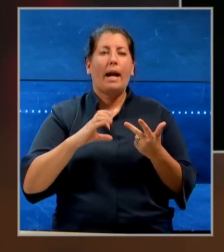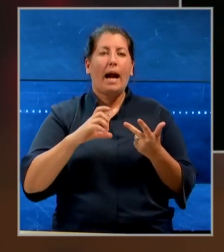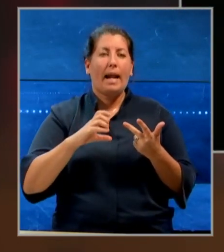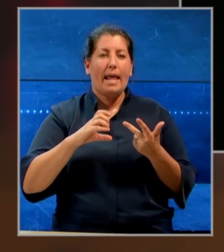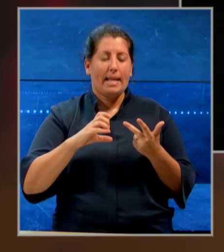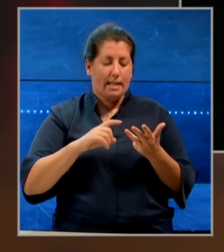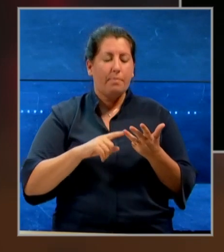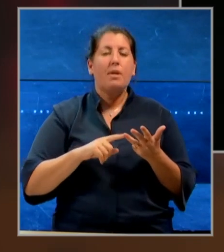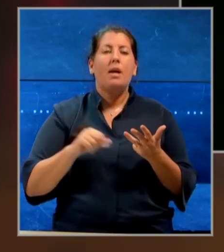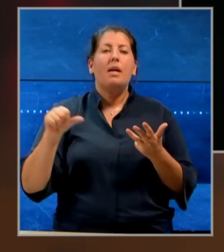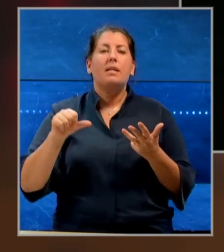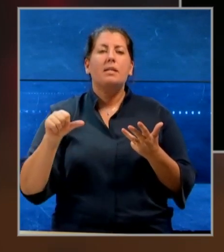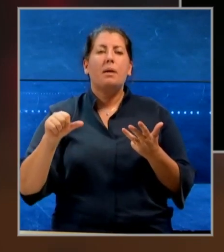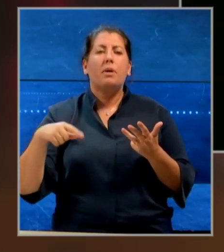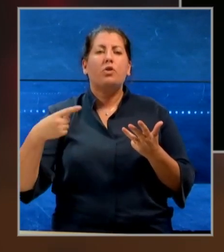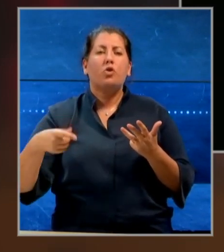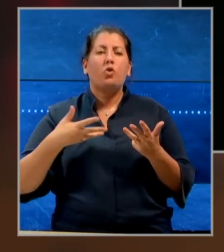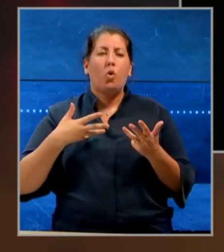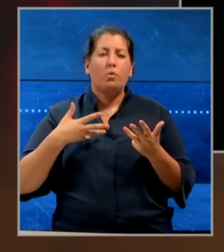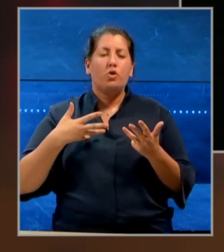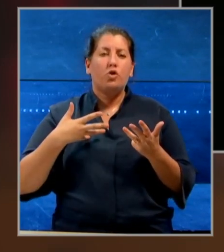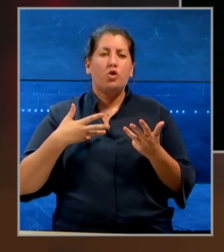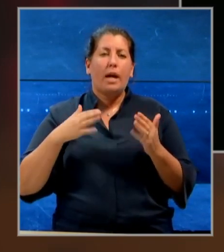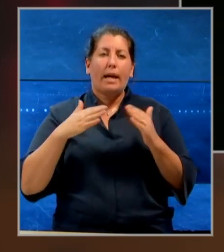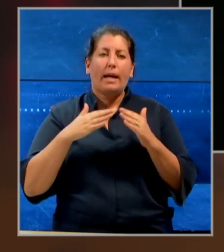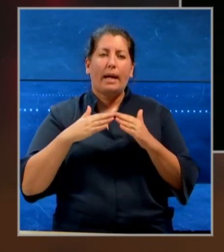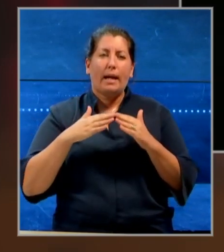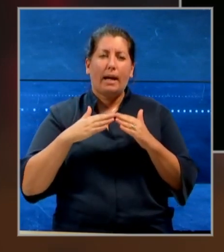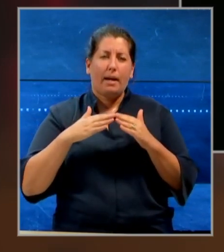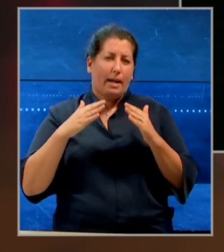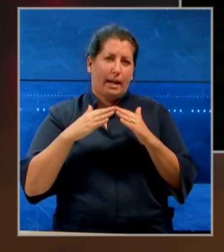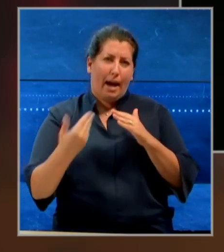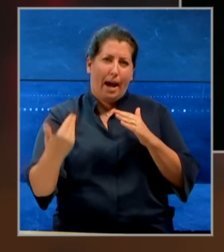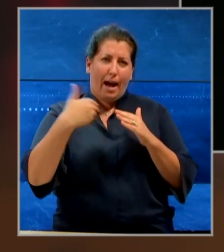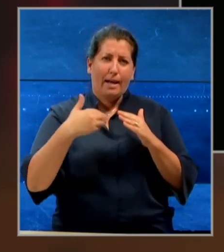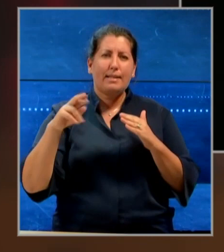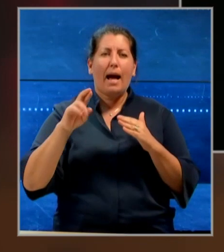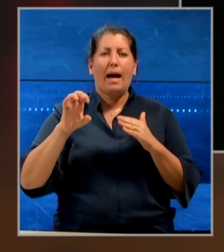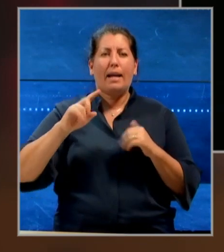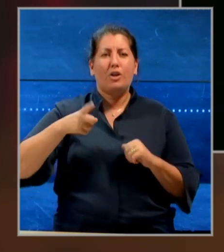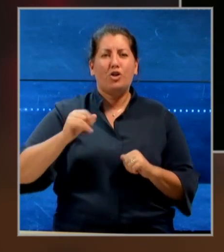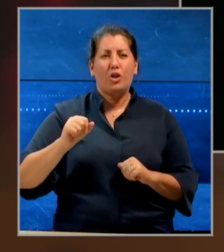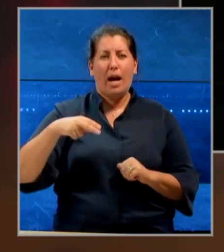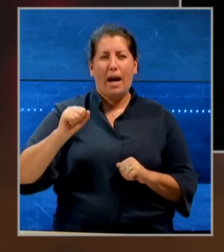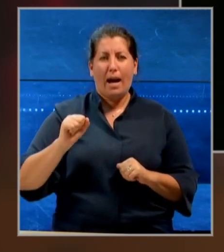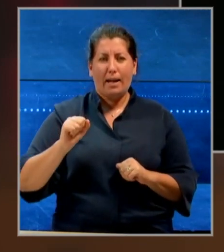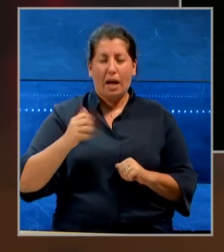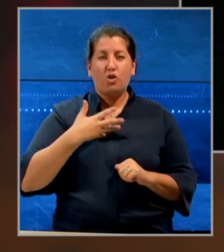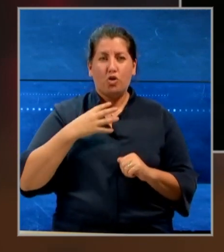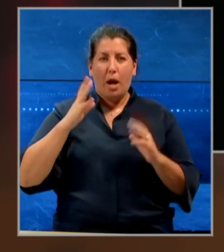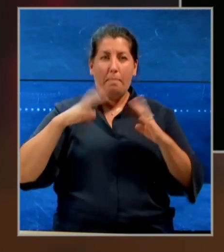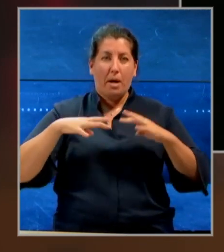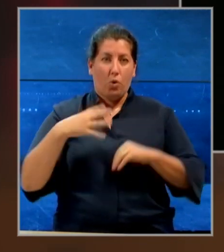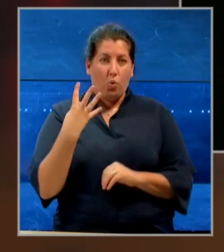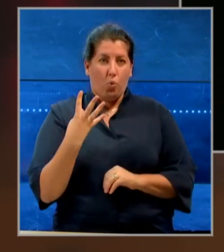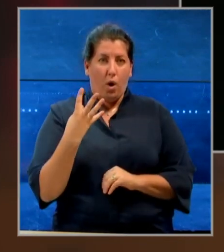il sabato invece abbiamo un'altra gara in casa con la Reggiana, quindi abbiamo 3 su 4 e speriamo davvero di poter